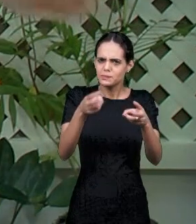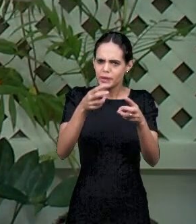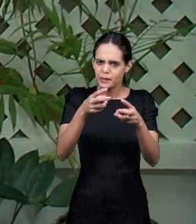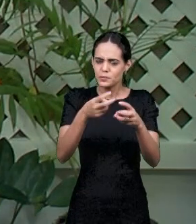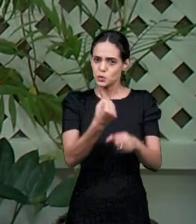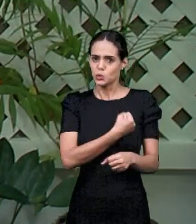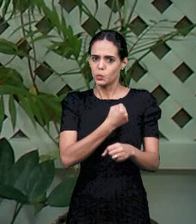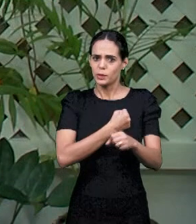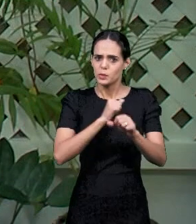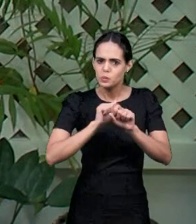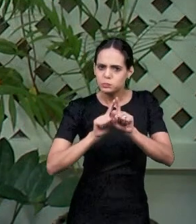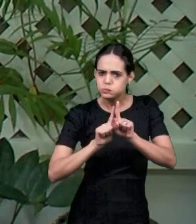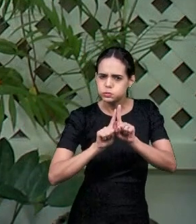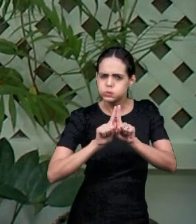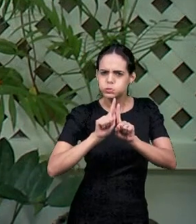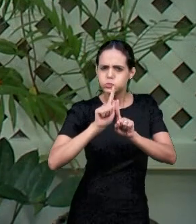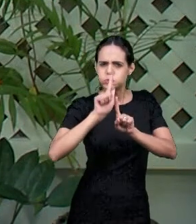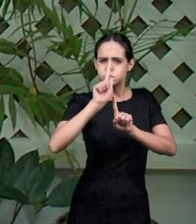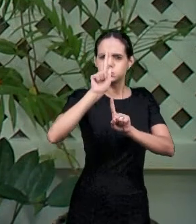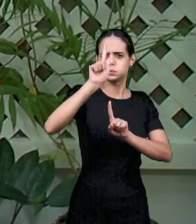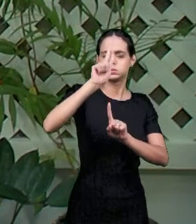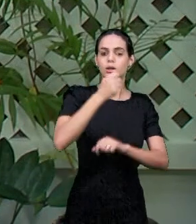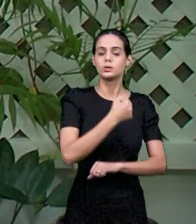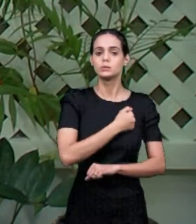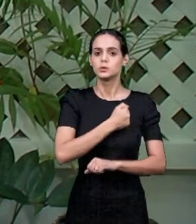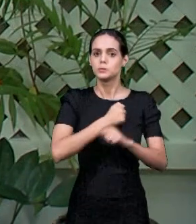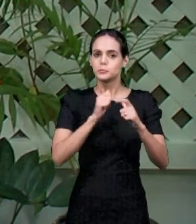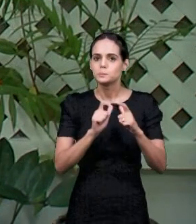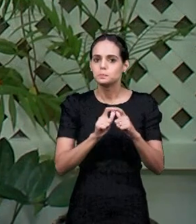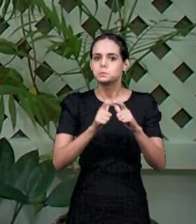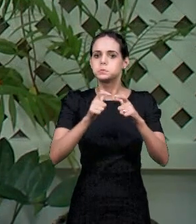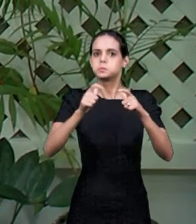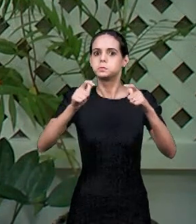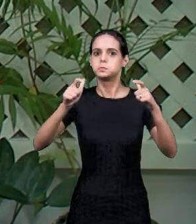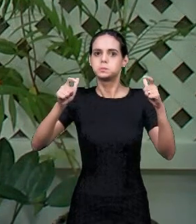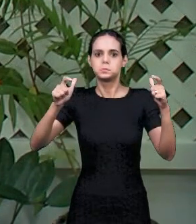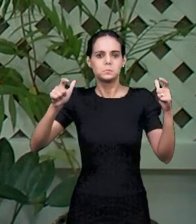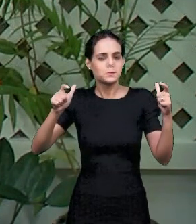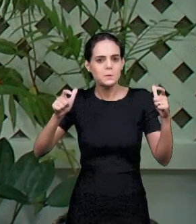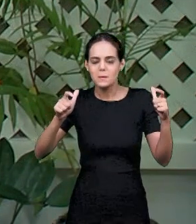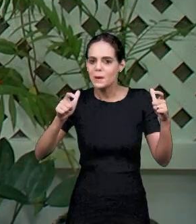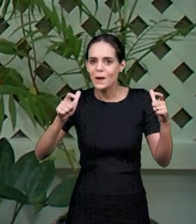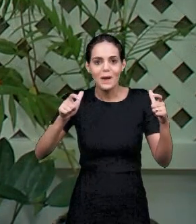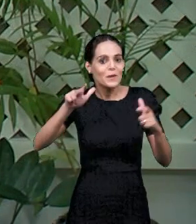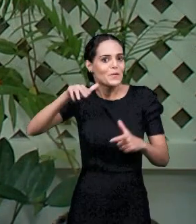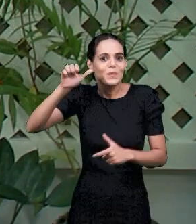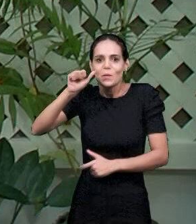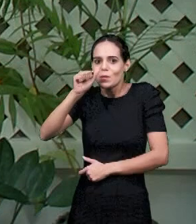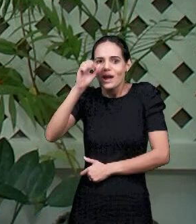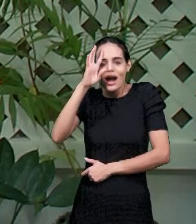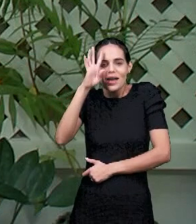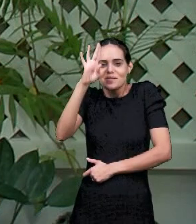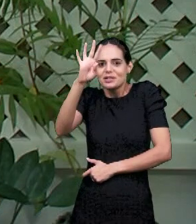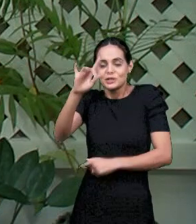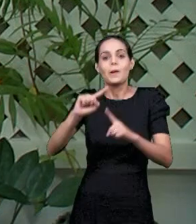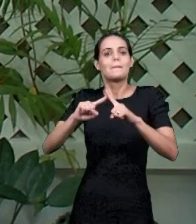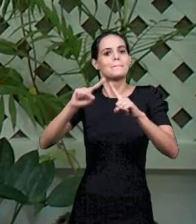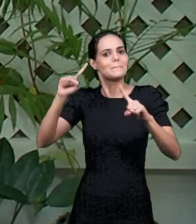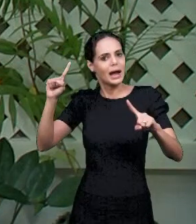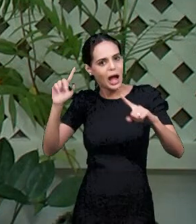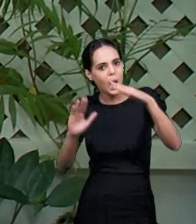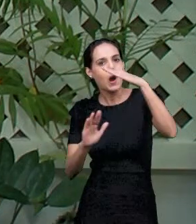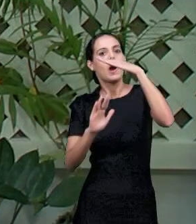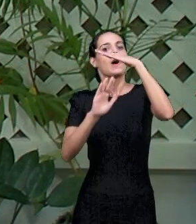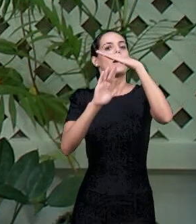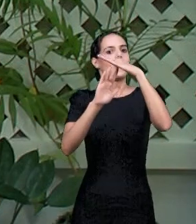que nous allons rapidement arriver au nombre de presque, donc qu'on n'attendait pas, parce